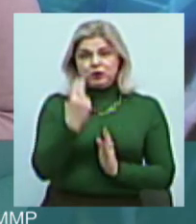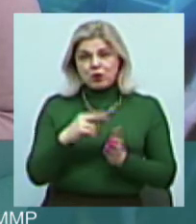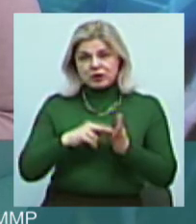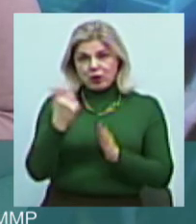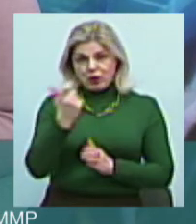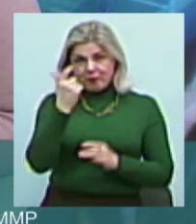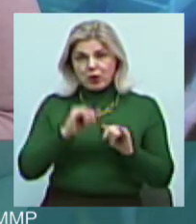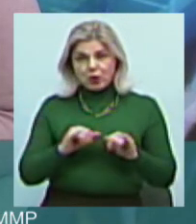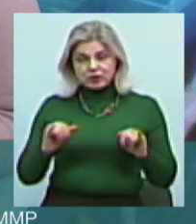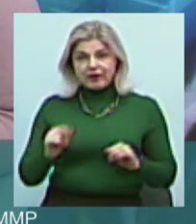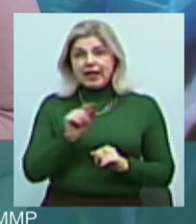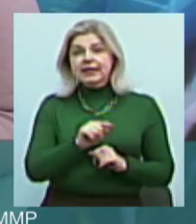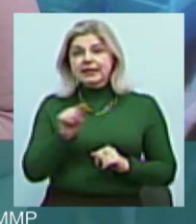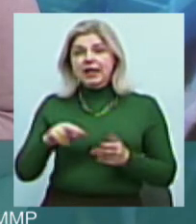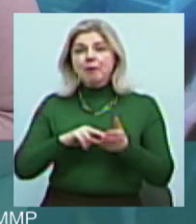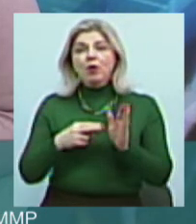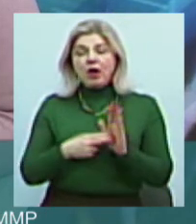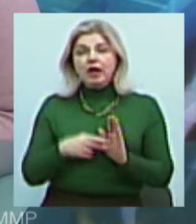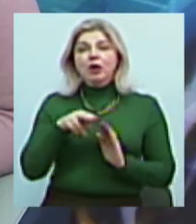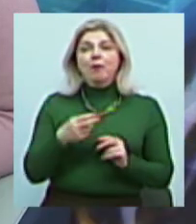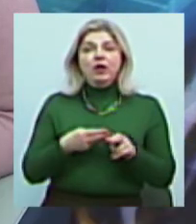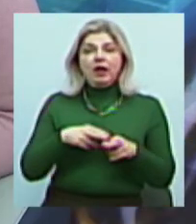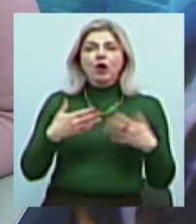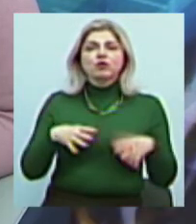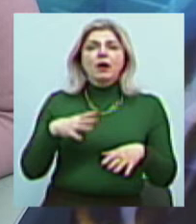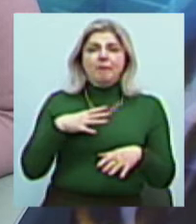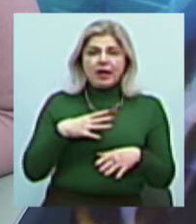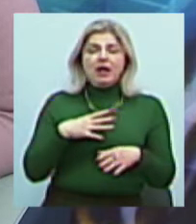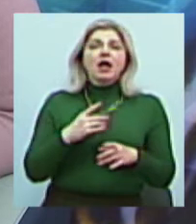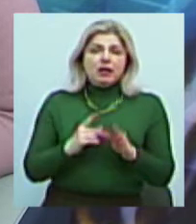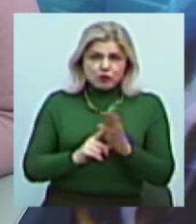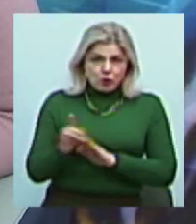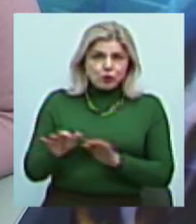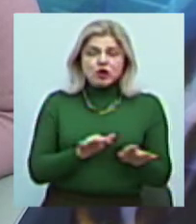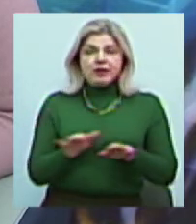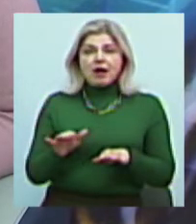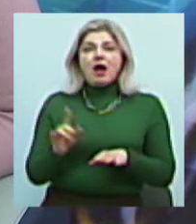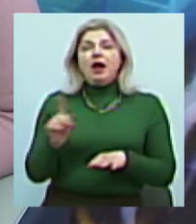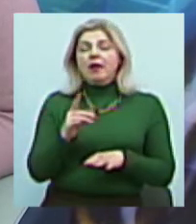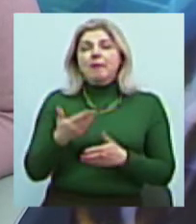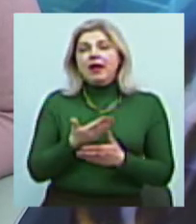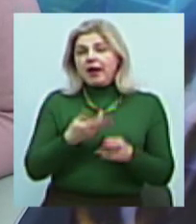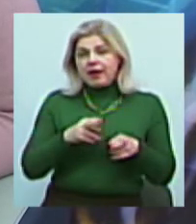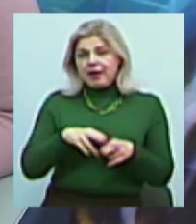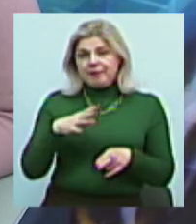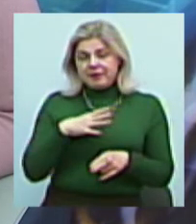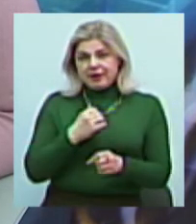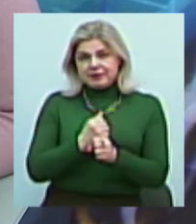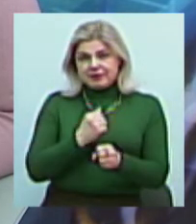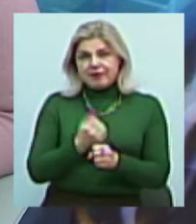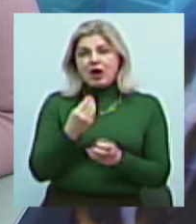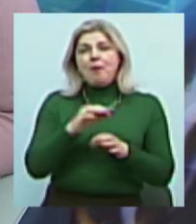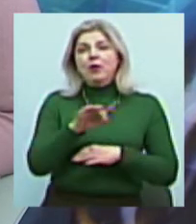ті проєкти, які, по яким вже були якісь зрушення, по яким були розроблені проєктно-кошторисні